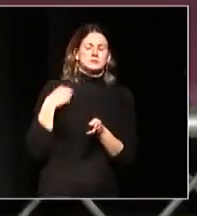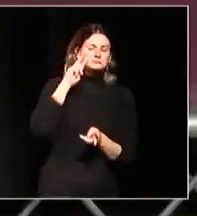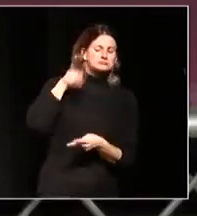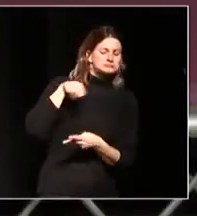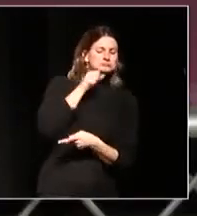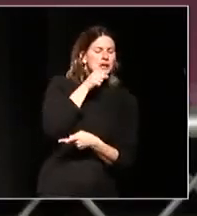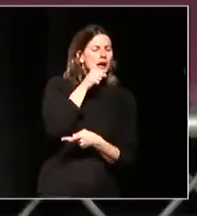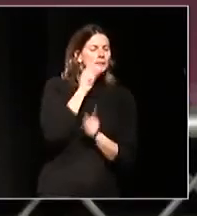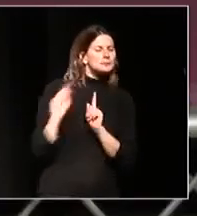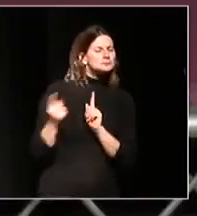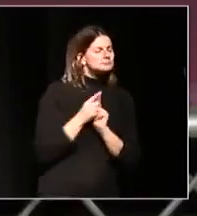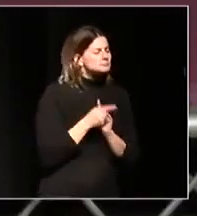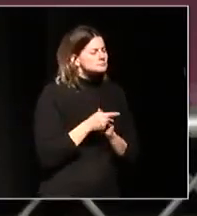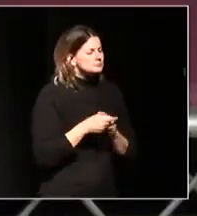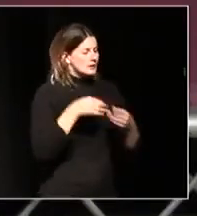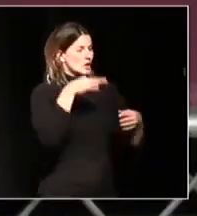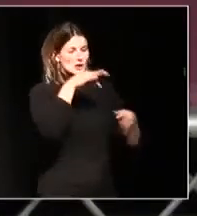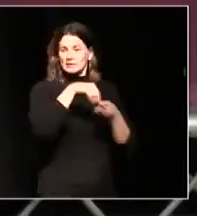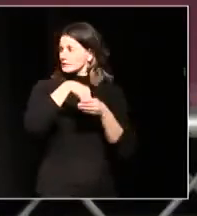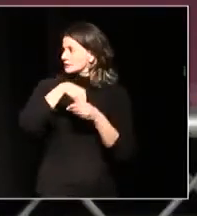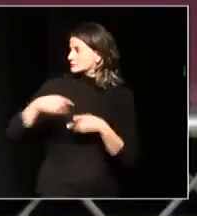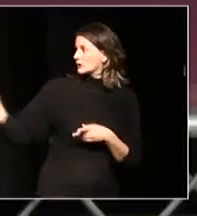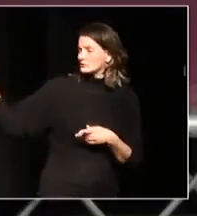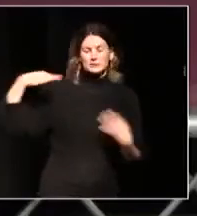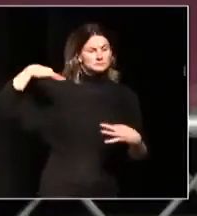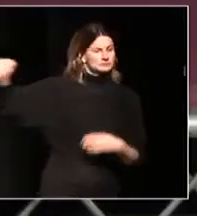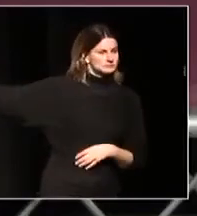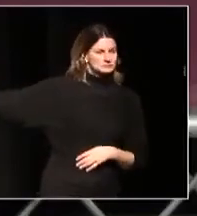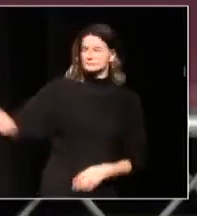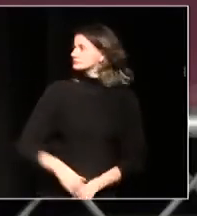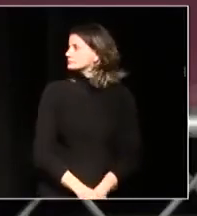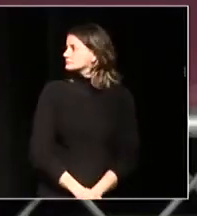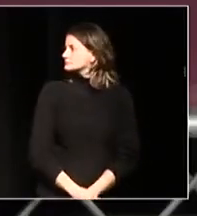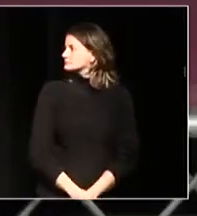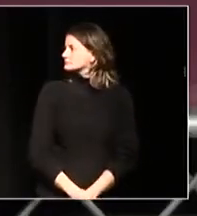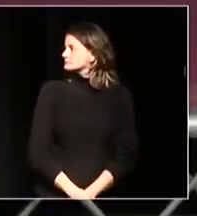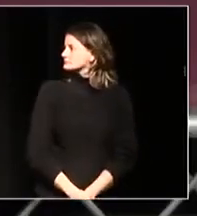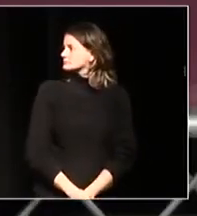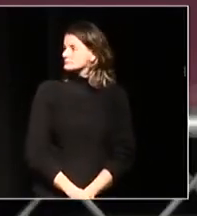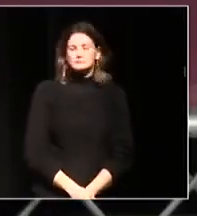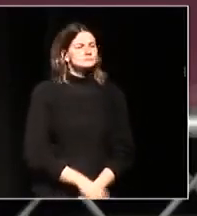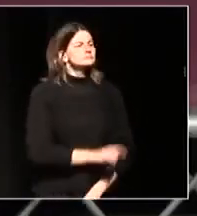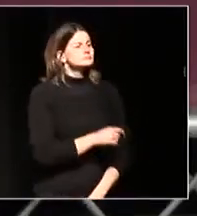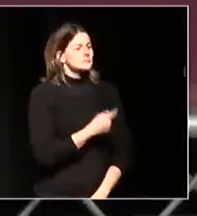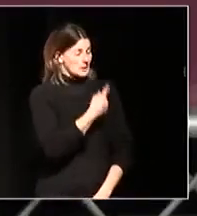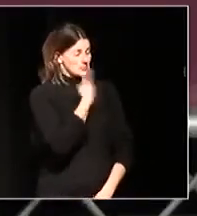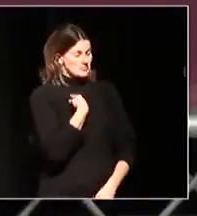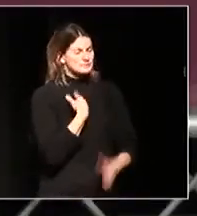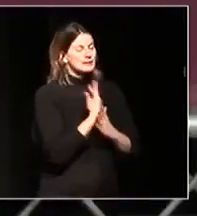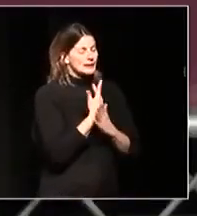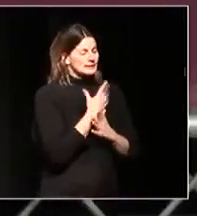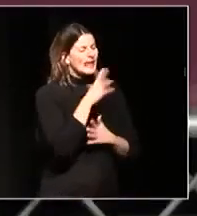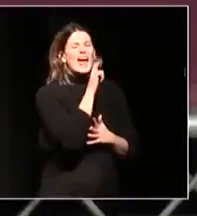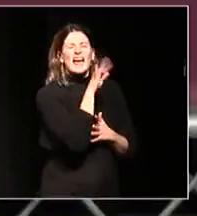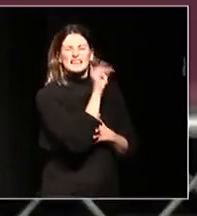avis s'ha apropat a mi i m'ha donat aquest sobre. El porto aquí, eh? Aquest sobre. I m'ha dit,